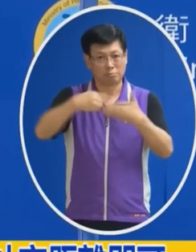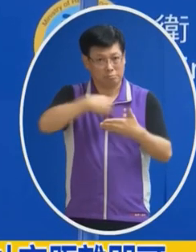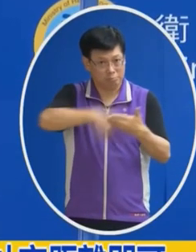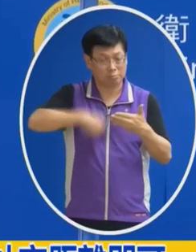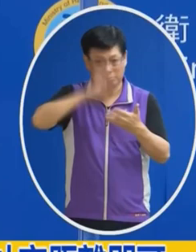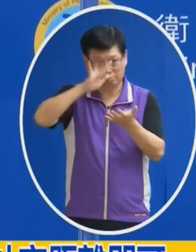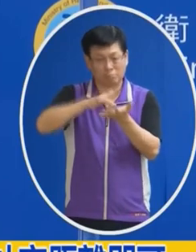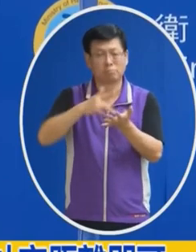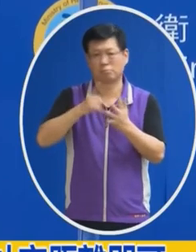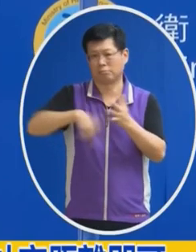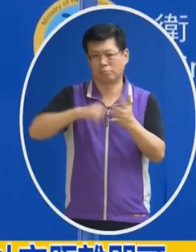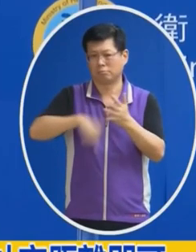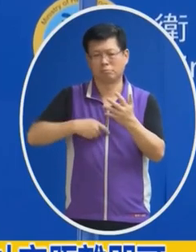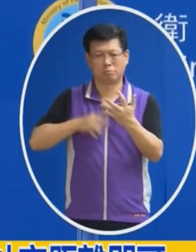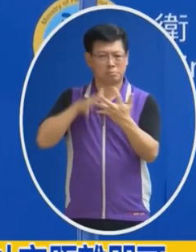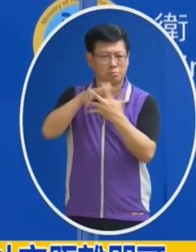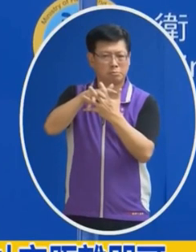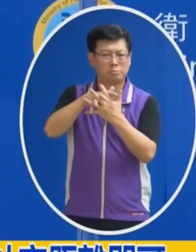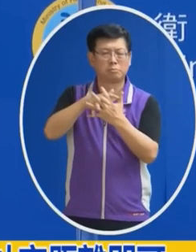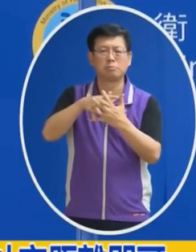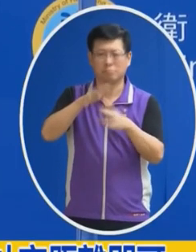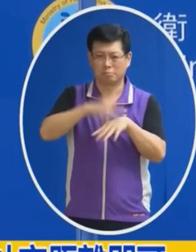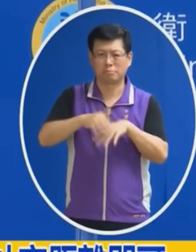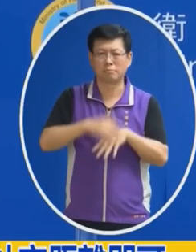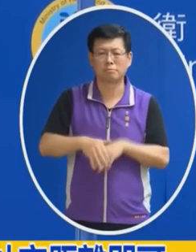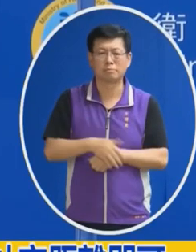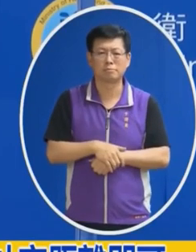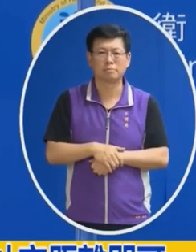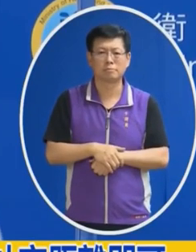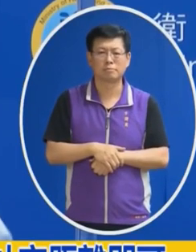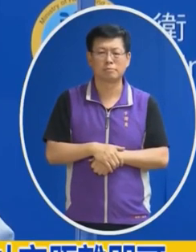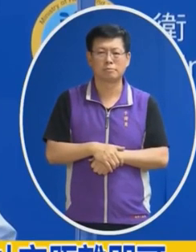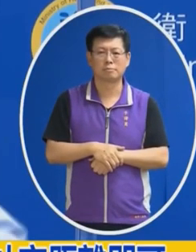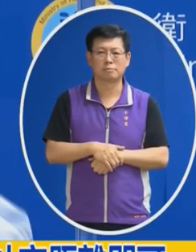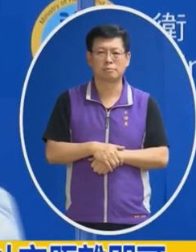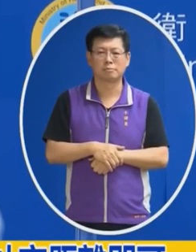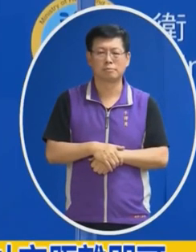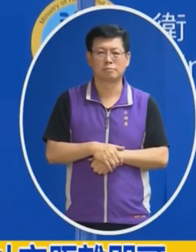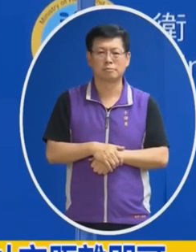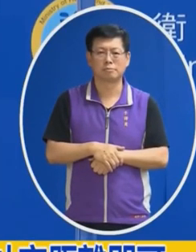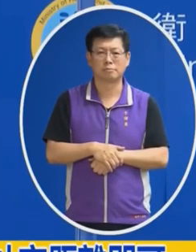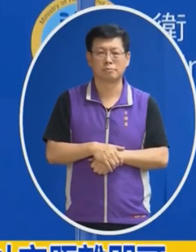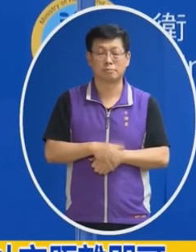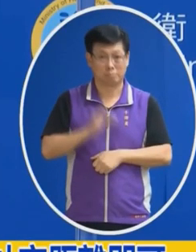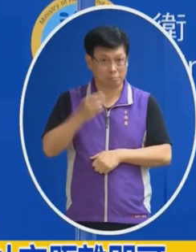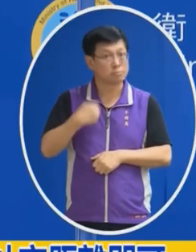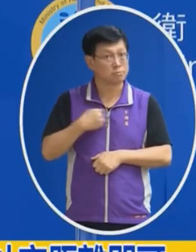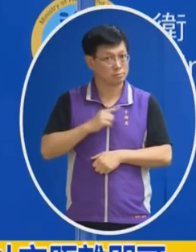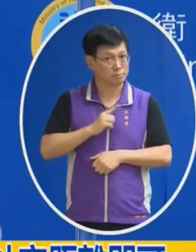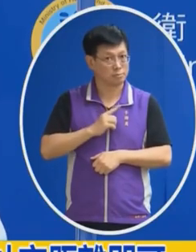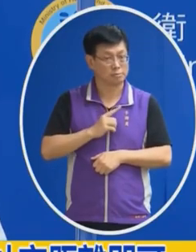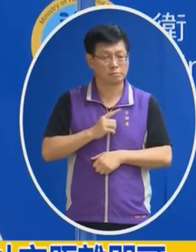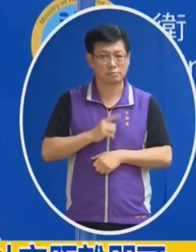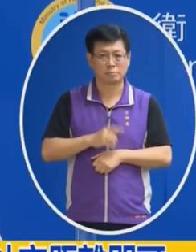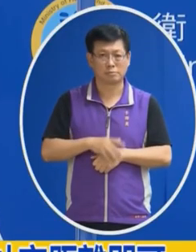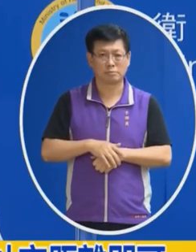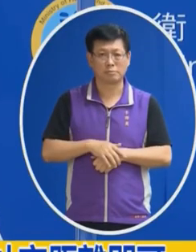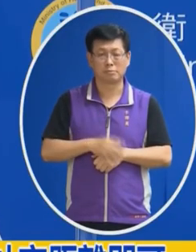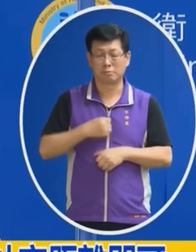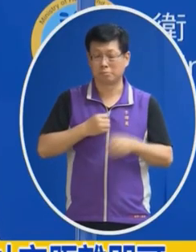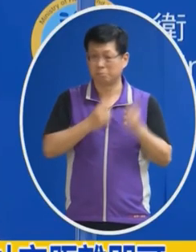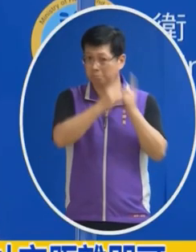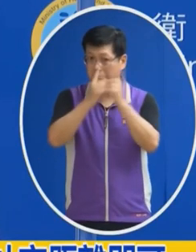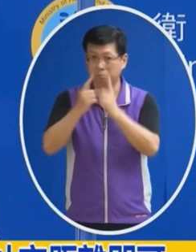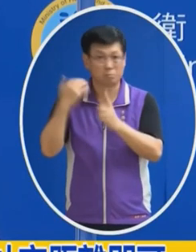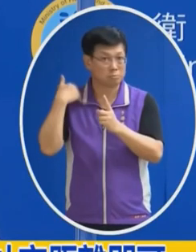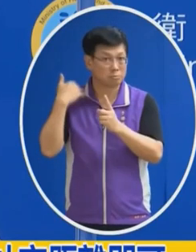毒是有可能侵犯到我们的肾脏细胞的哈。可是我们的个案